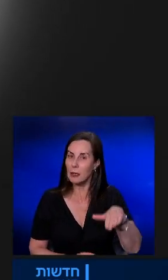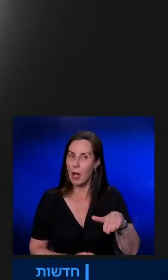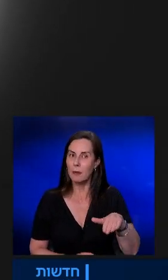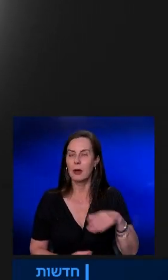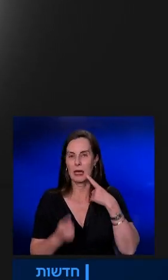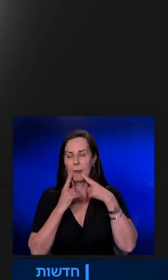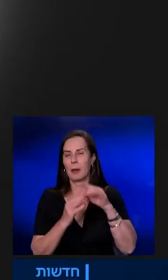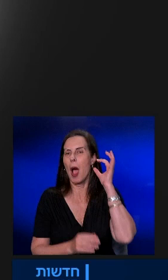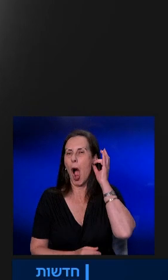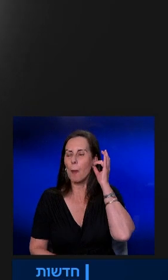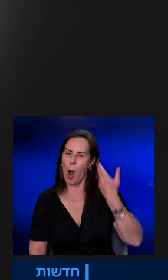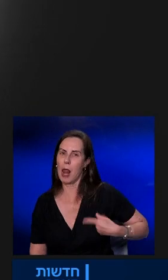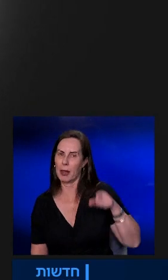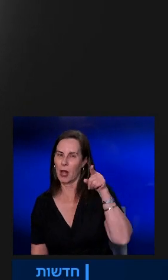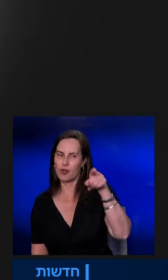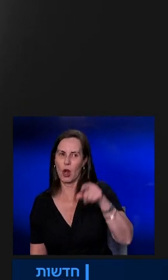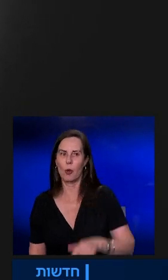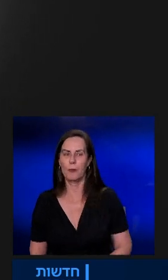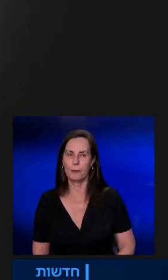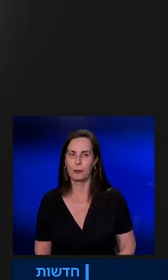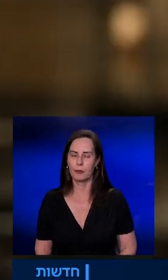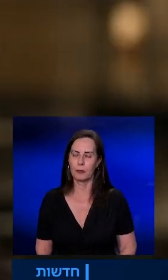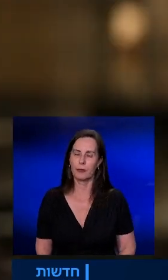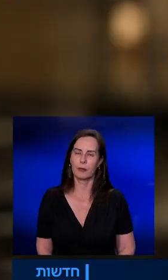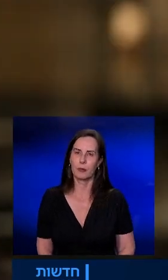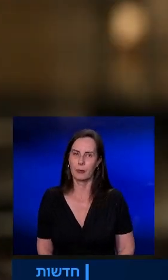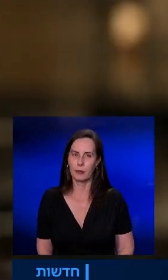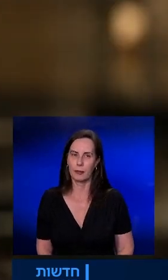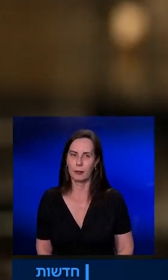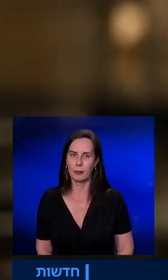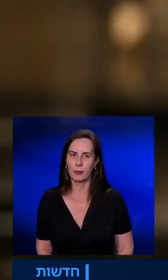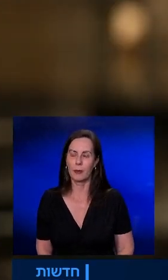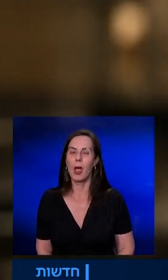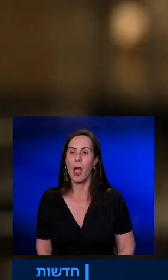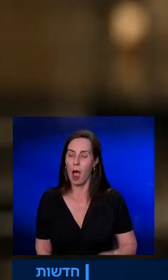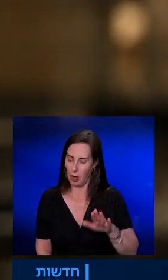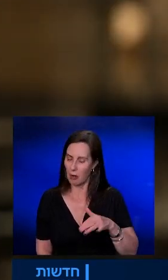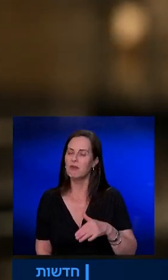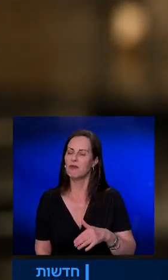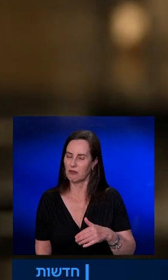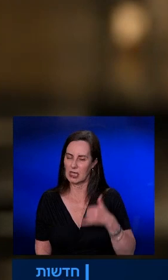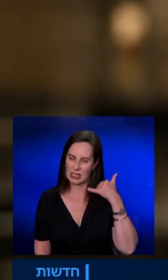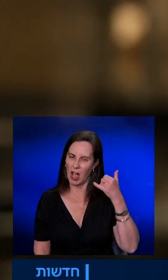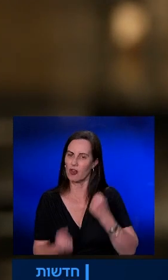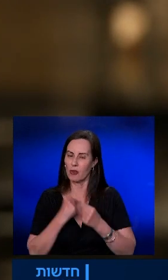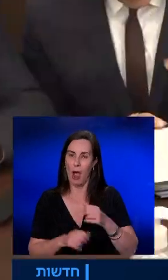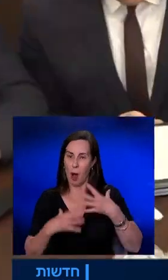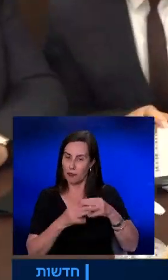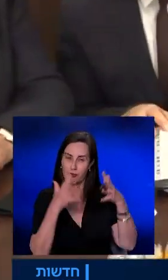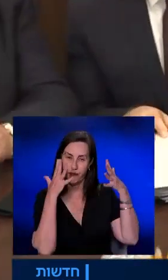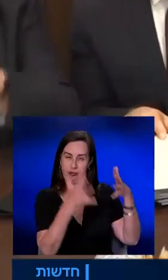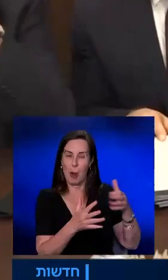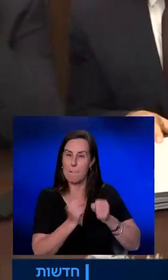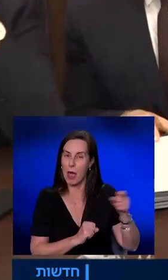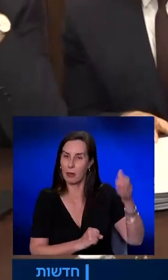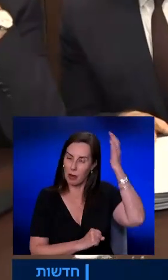עם אלמנתו של יונתן חבקוק, זיכרונו לברכה. גם השיחה הזאת הייתה קשה. בני המשפחה תקפו את כהנה ואת בנט